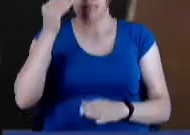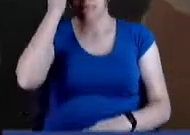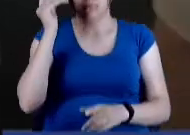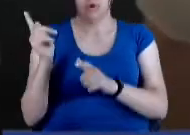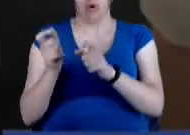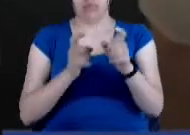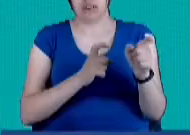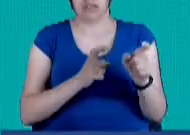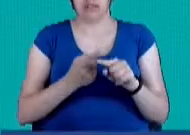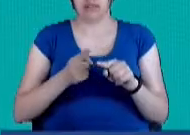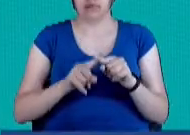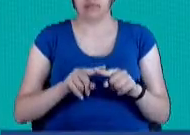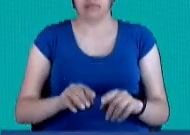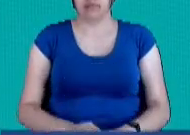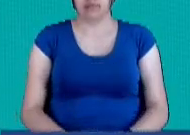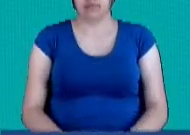обстріли.